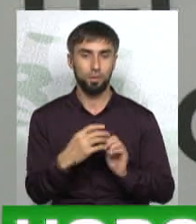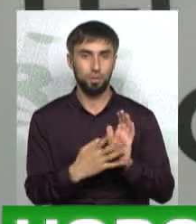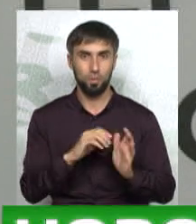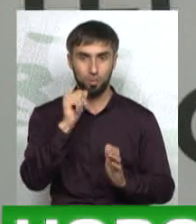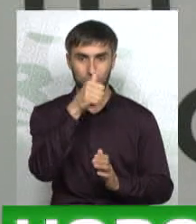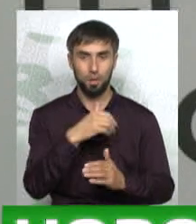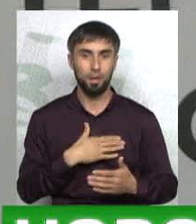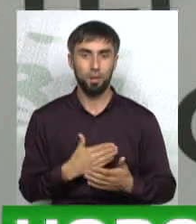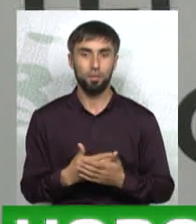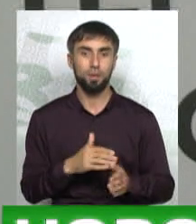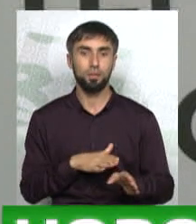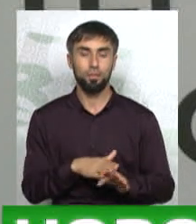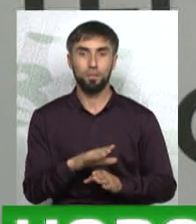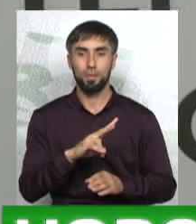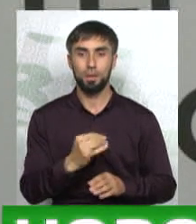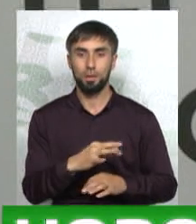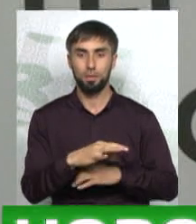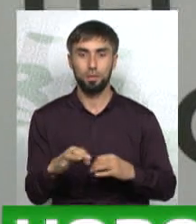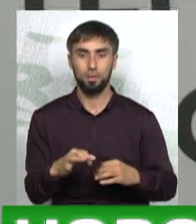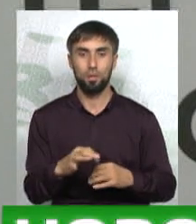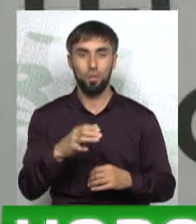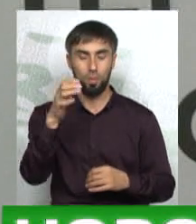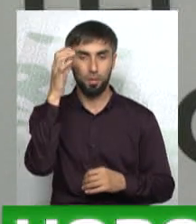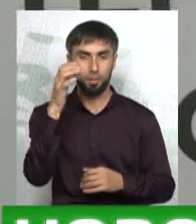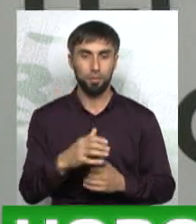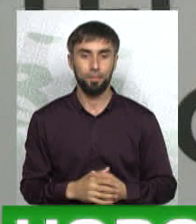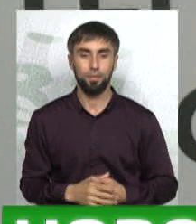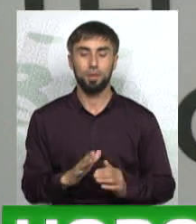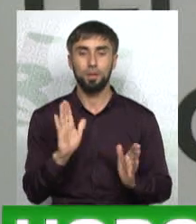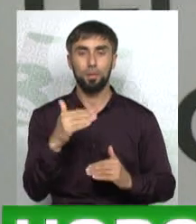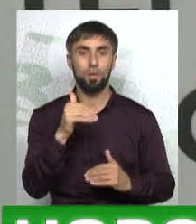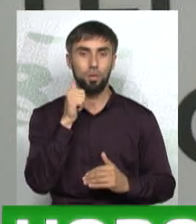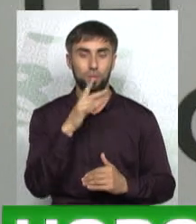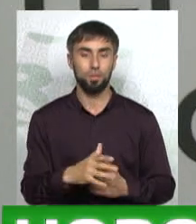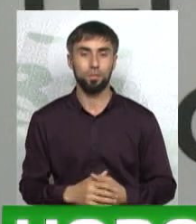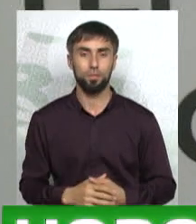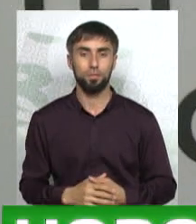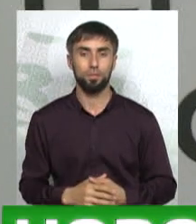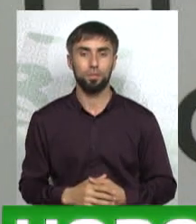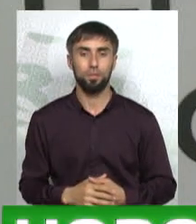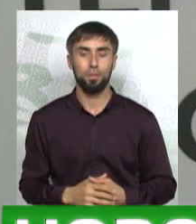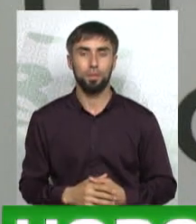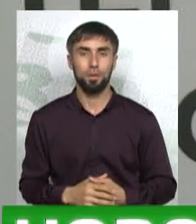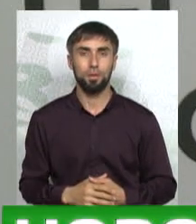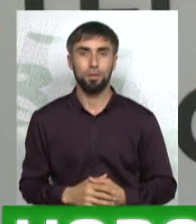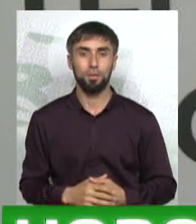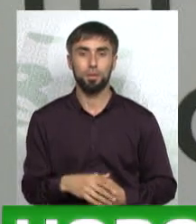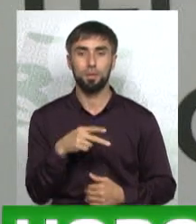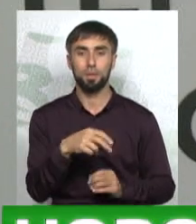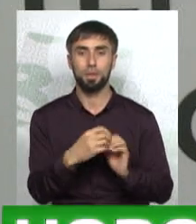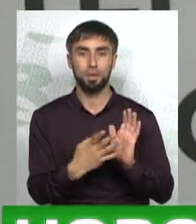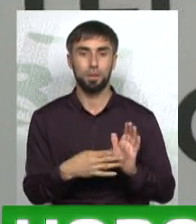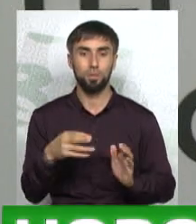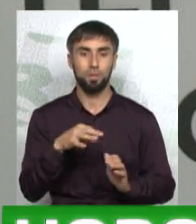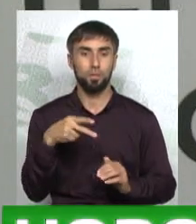2019 года активно реализуется национальный проект образования, в рамках которого в период с 2019